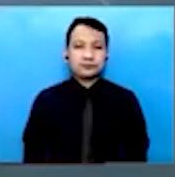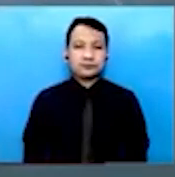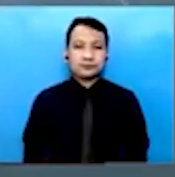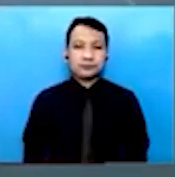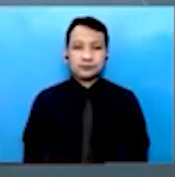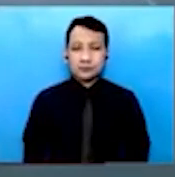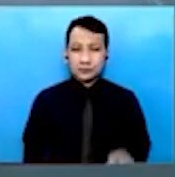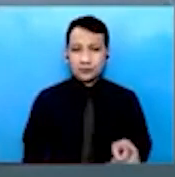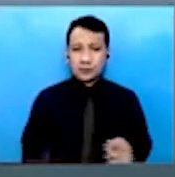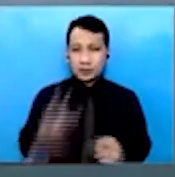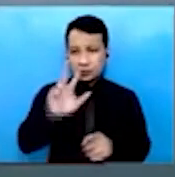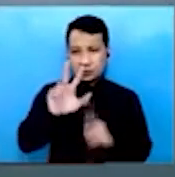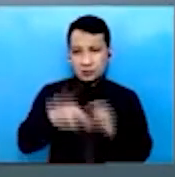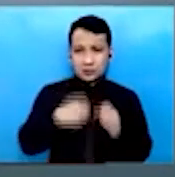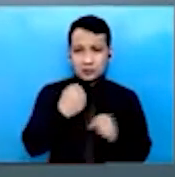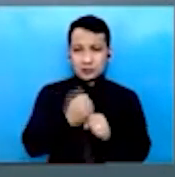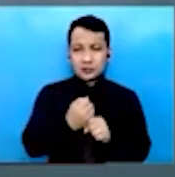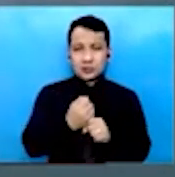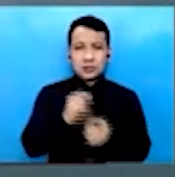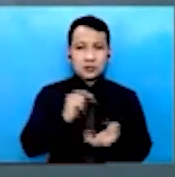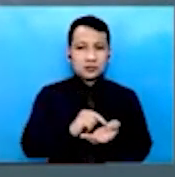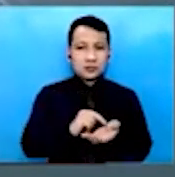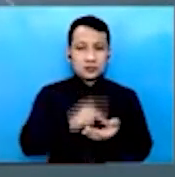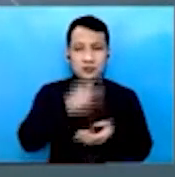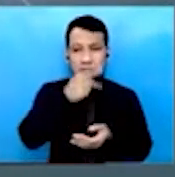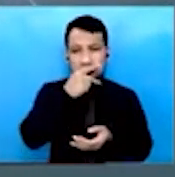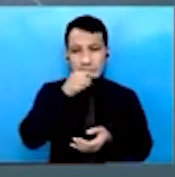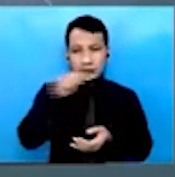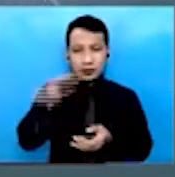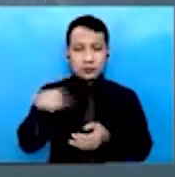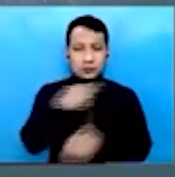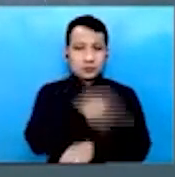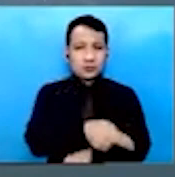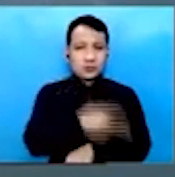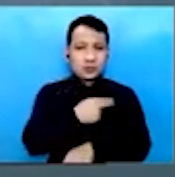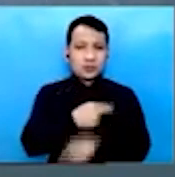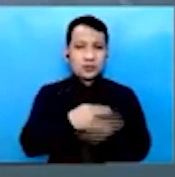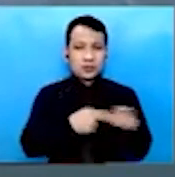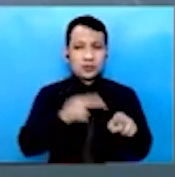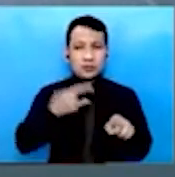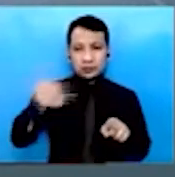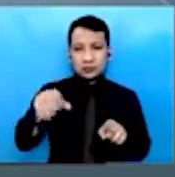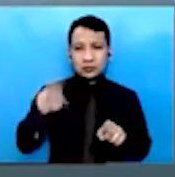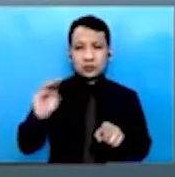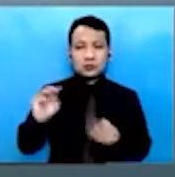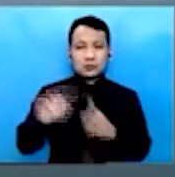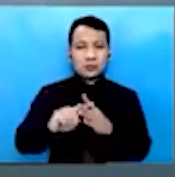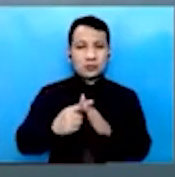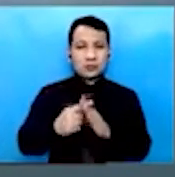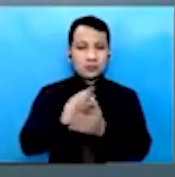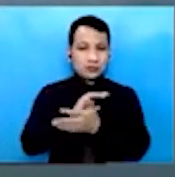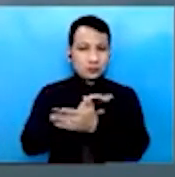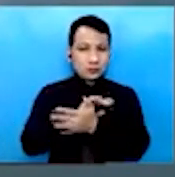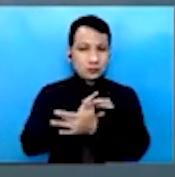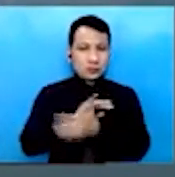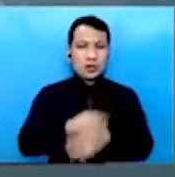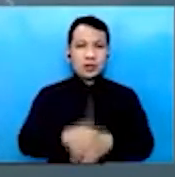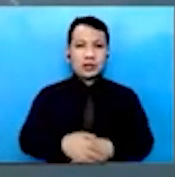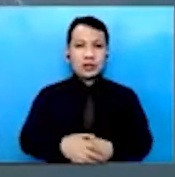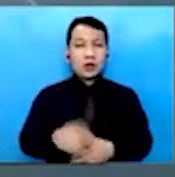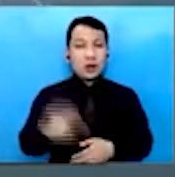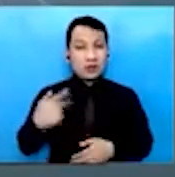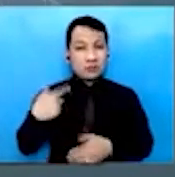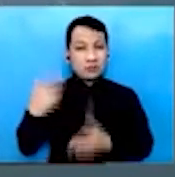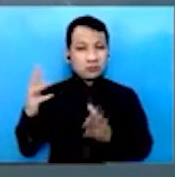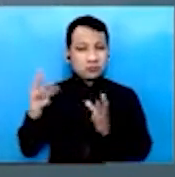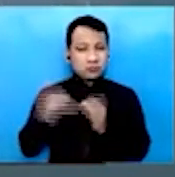Higit 3 taon ng nurse sa isang private hospital sa Metro Manila si JM. Nang magsimula raw ang COVID-19 pandemic, umaabot daw ng